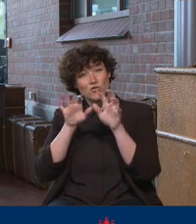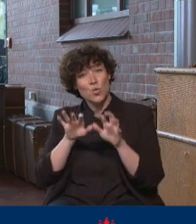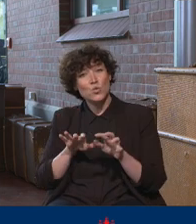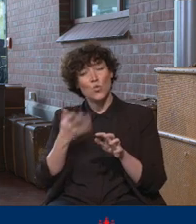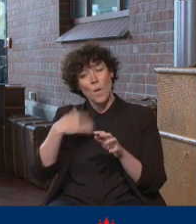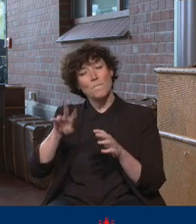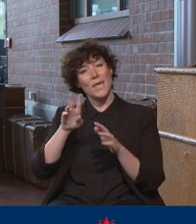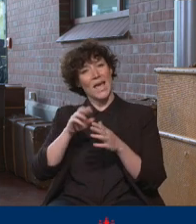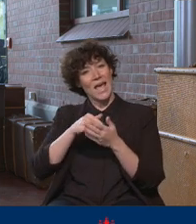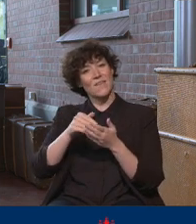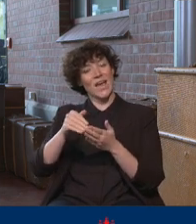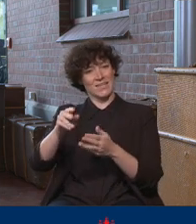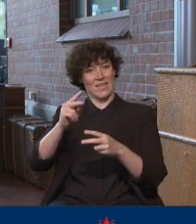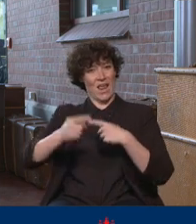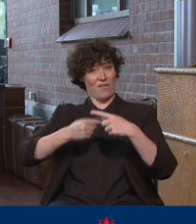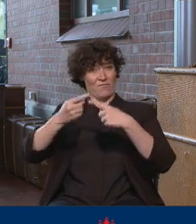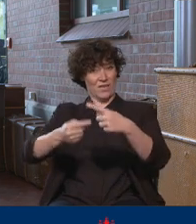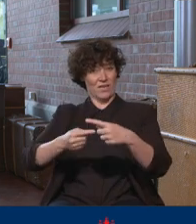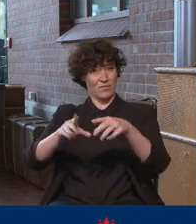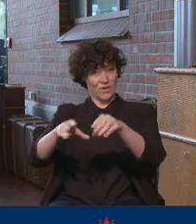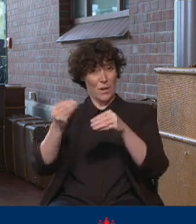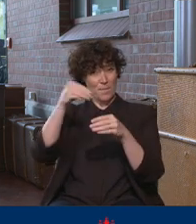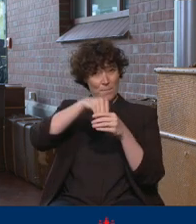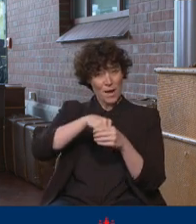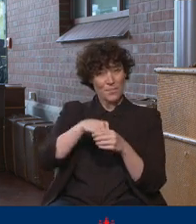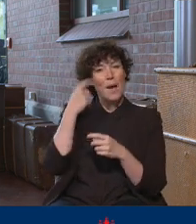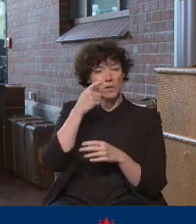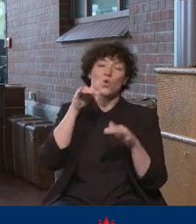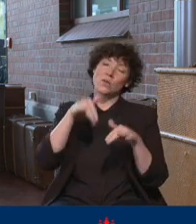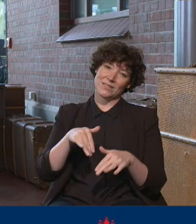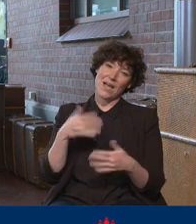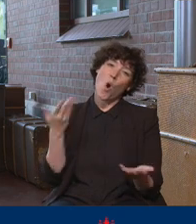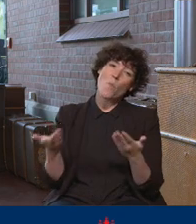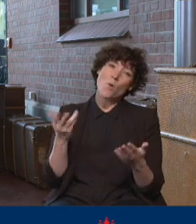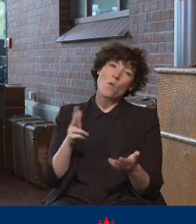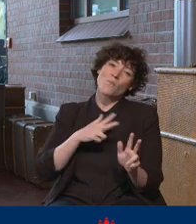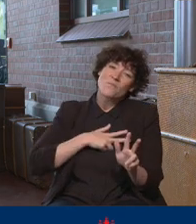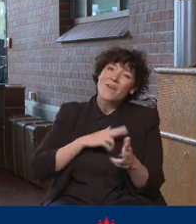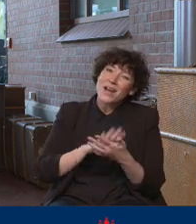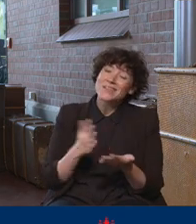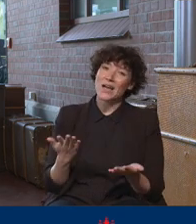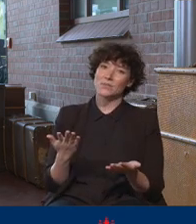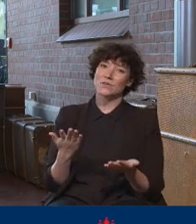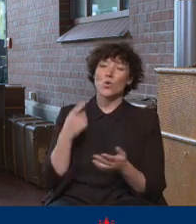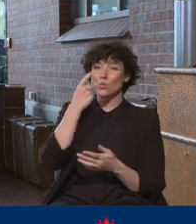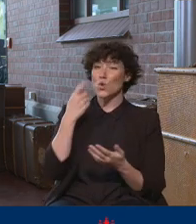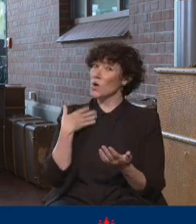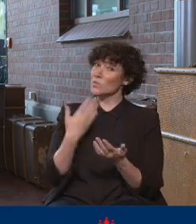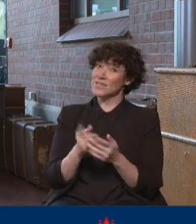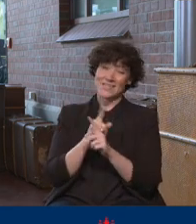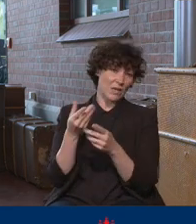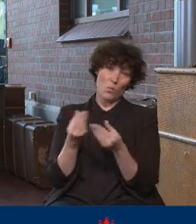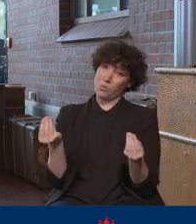aufnimmt aber auch sorgen haben ob es gelingt und diese sorgen sind heute auch nicht ganz ausgeräumt worden sage ich mal